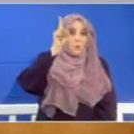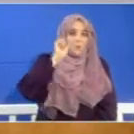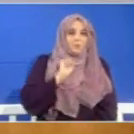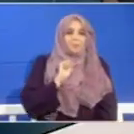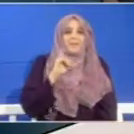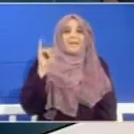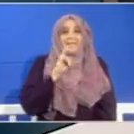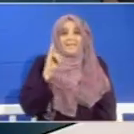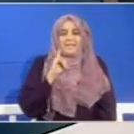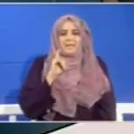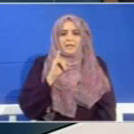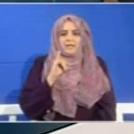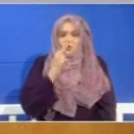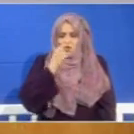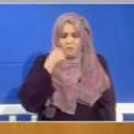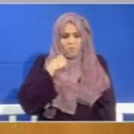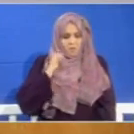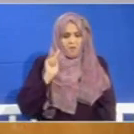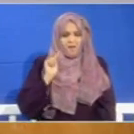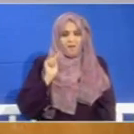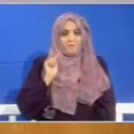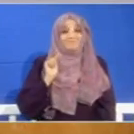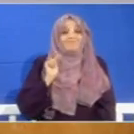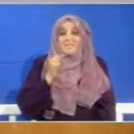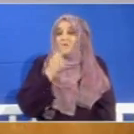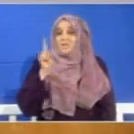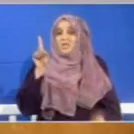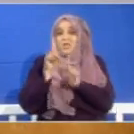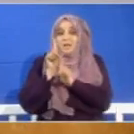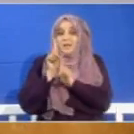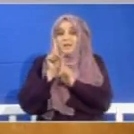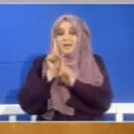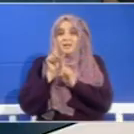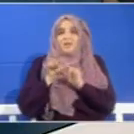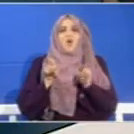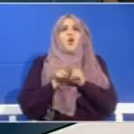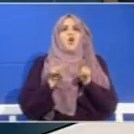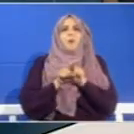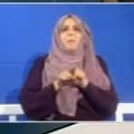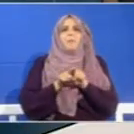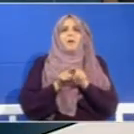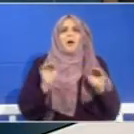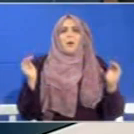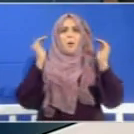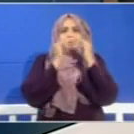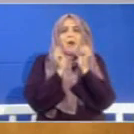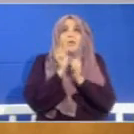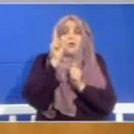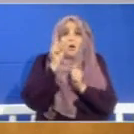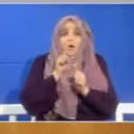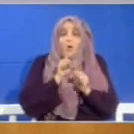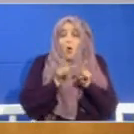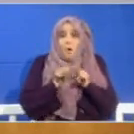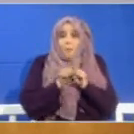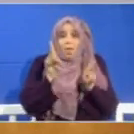فمن وجد في نفسه شيئا منها فقد أشرك، يعني نصب نفسه ندا لله تعالى، شريكا لله